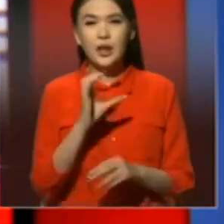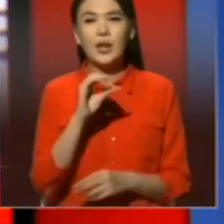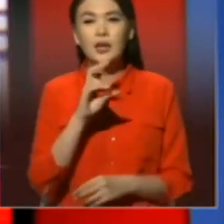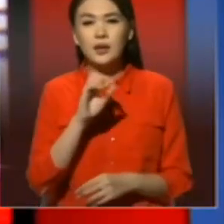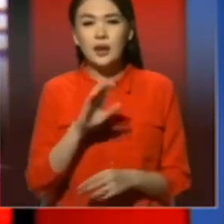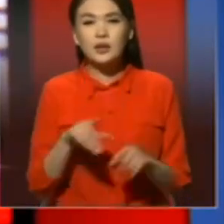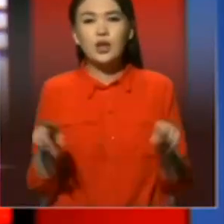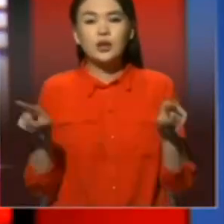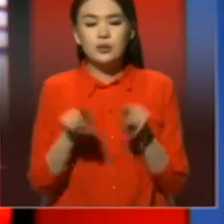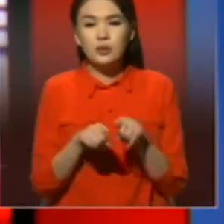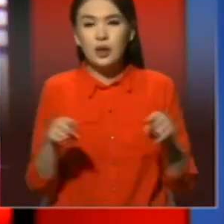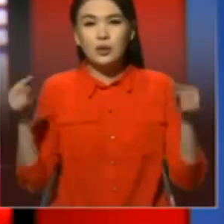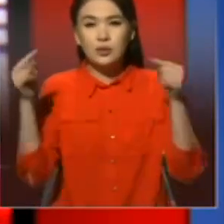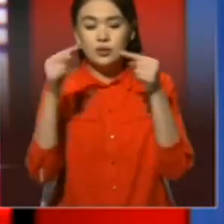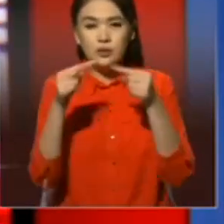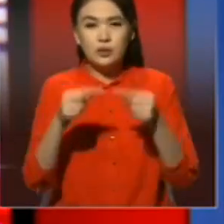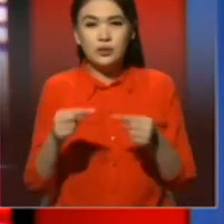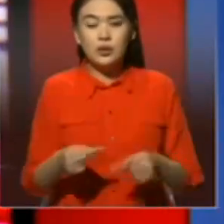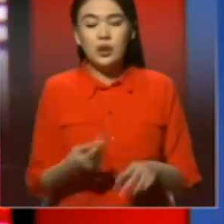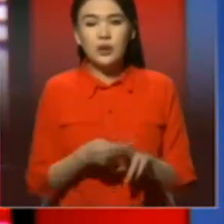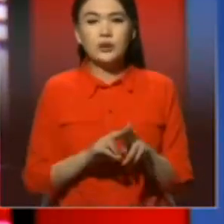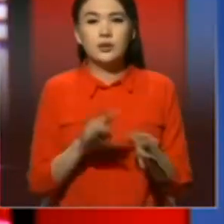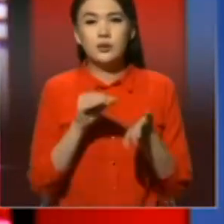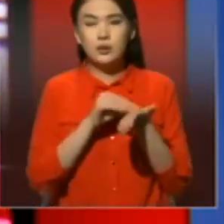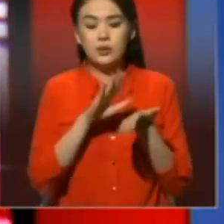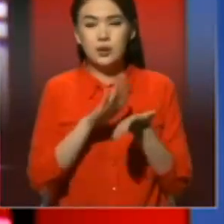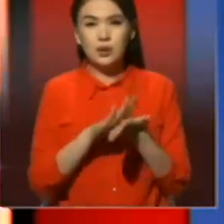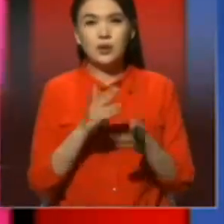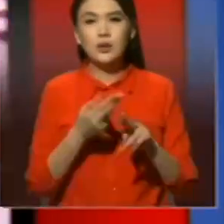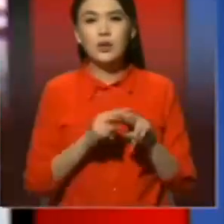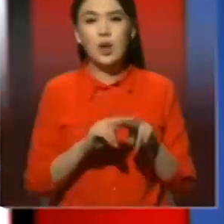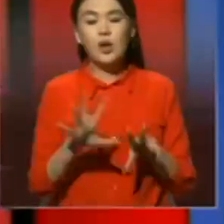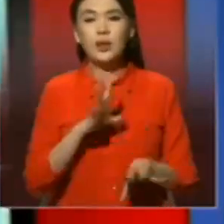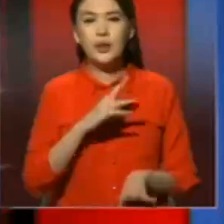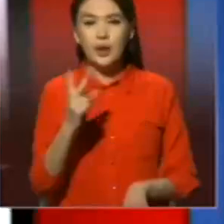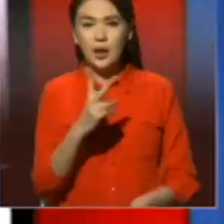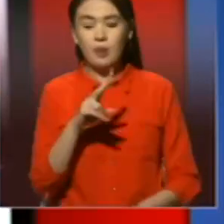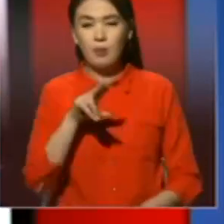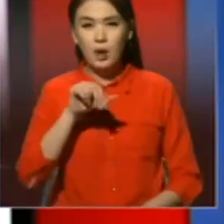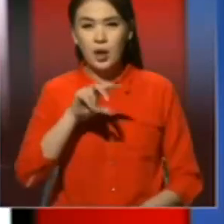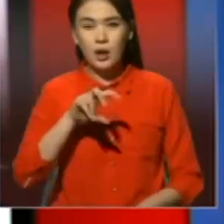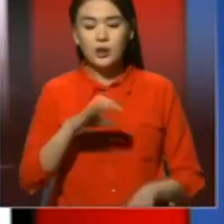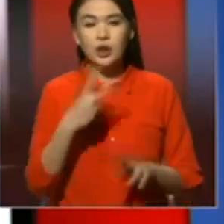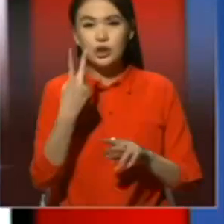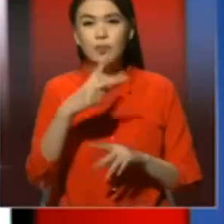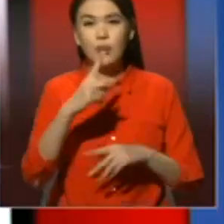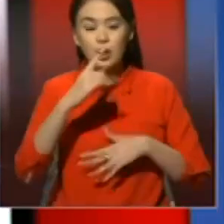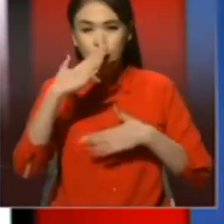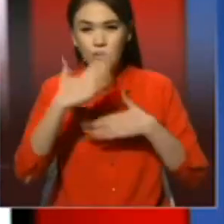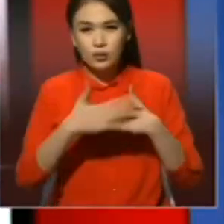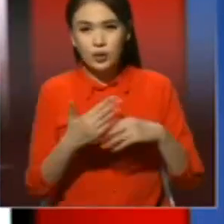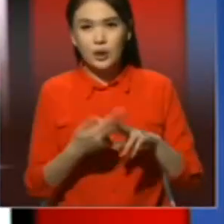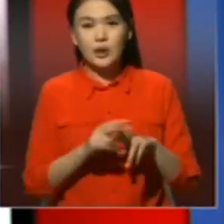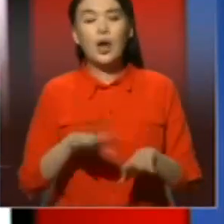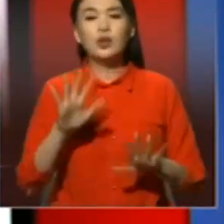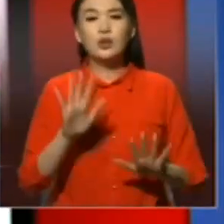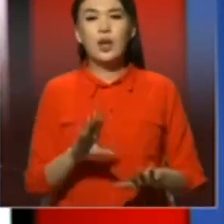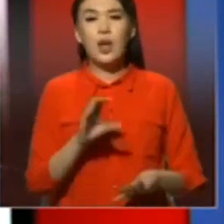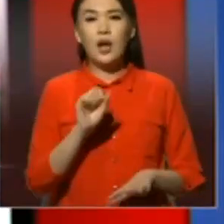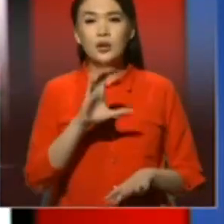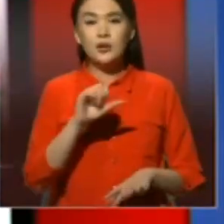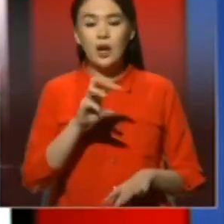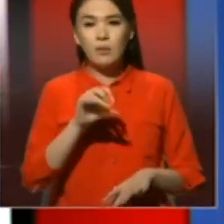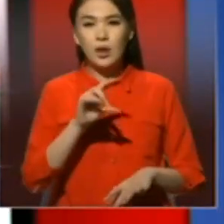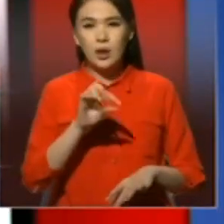да тура сол көлемде. Бұл дегеніміз екі палатада да 20-ға жуық адамдар, бұл тек қана